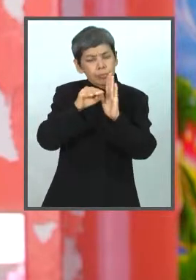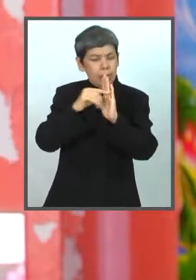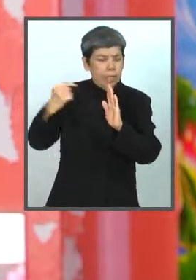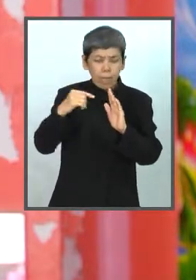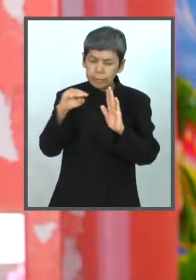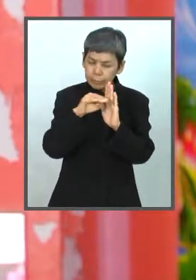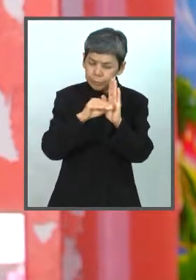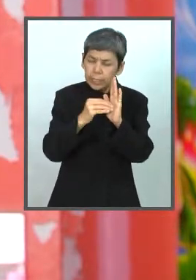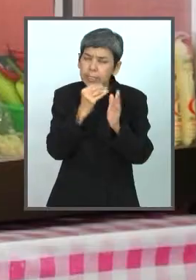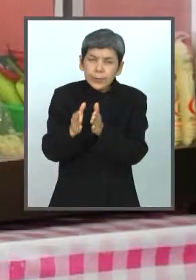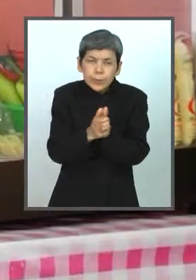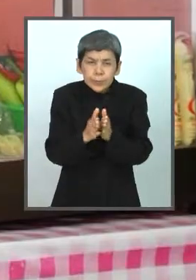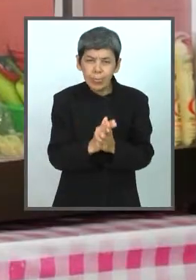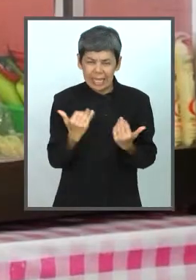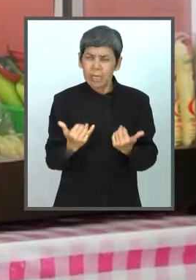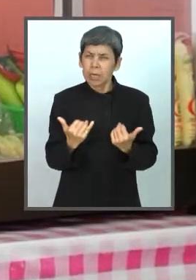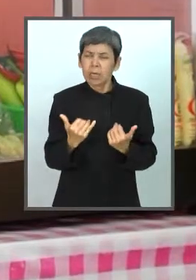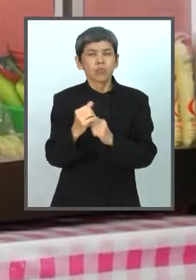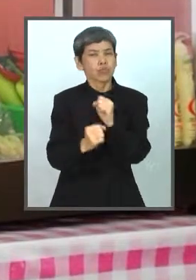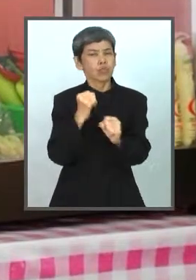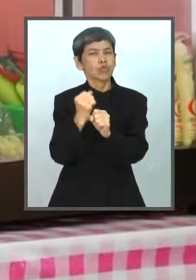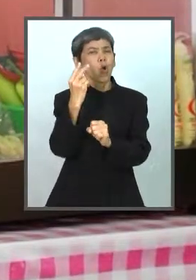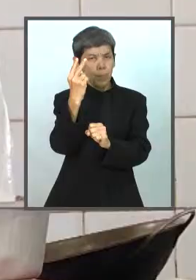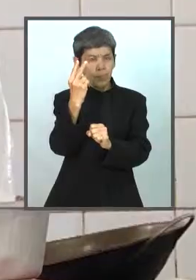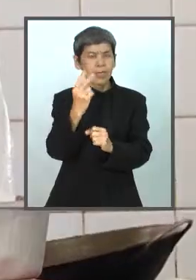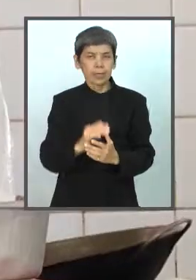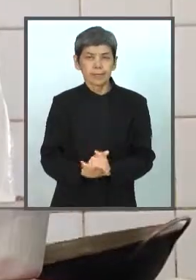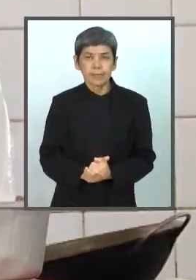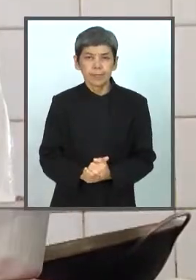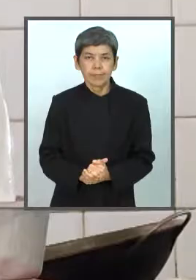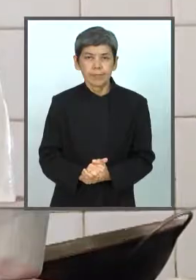หารตามสั่งมานานแค่ไหนแล้วคะ ก็เพิ่งเปิดตรงนี้ได้2ปีแล้วค่ะ